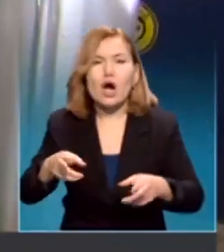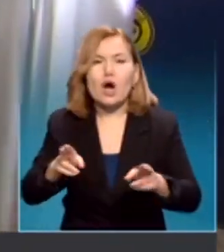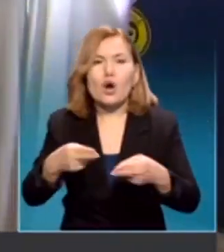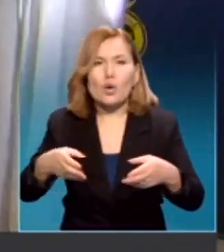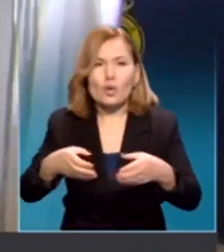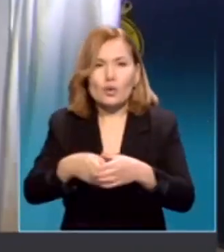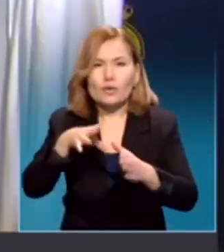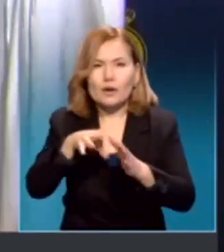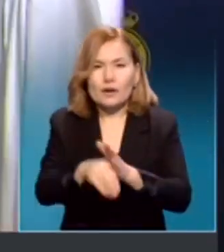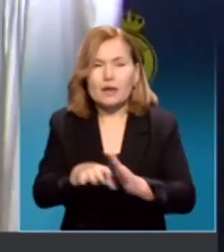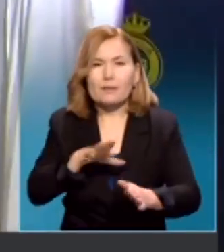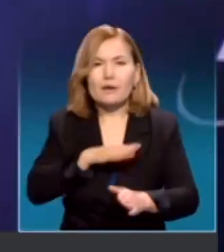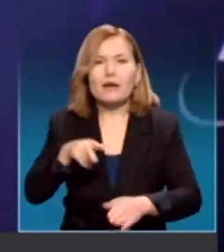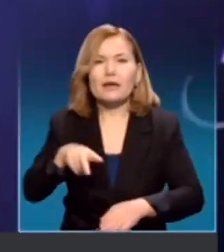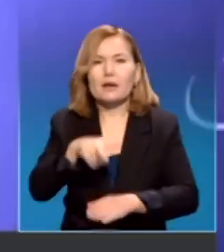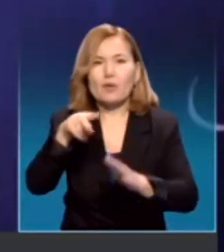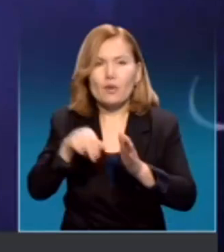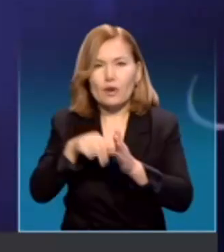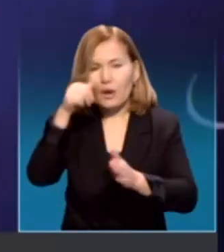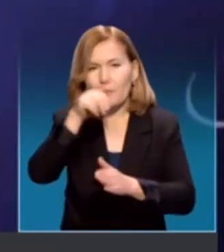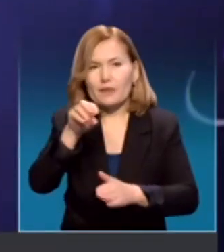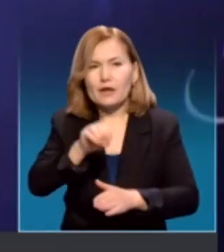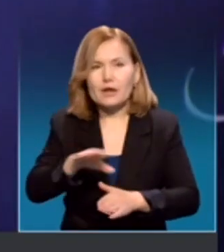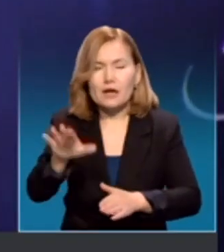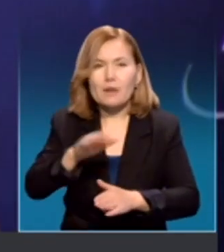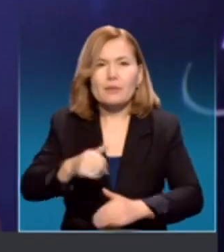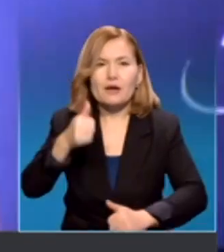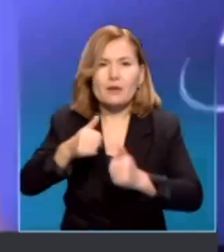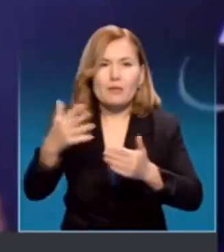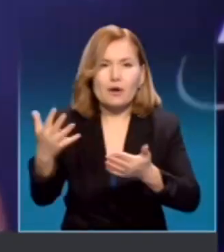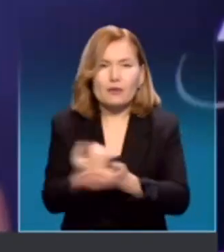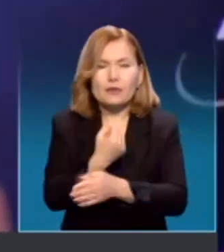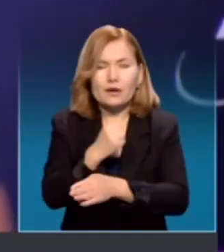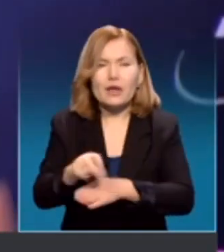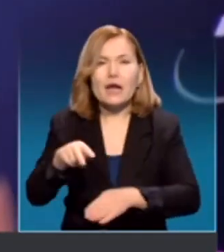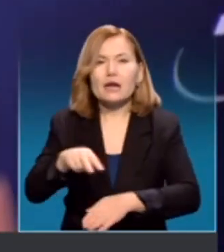Сонымен қатар ол 2016 жылы Еуропа чемпионатын жеңді.